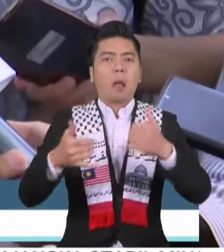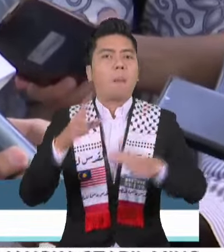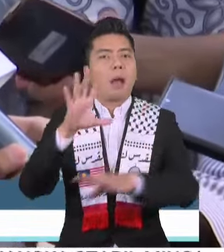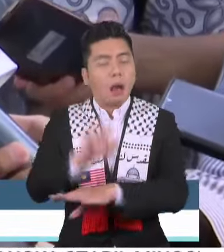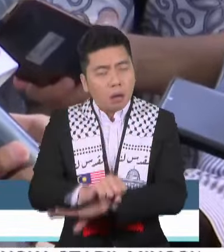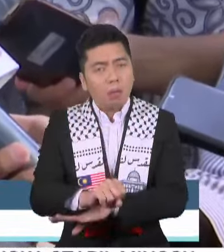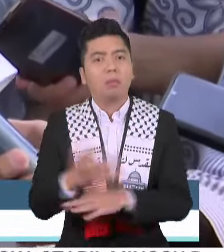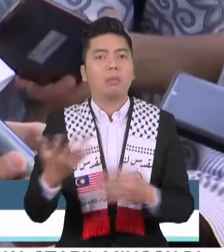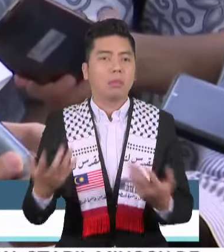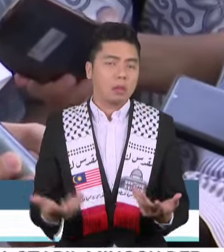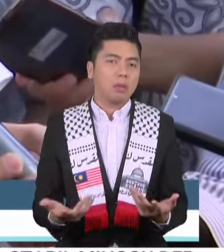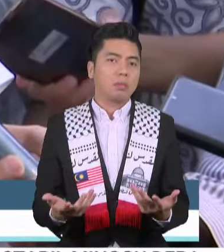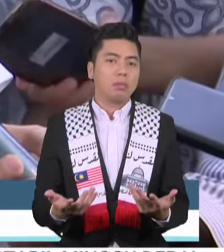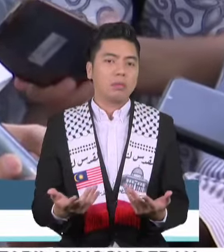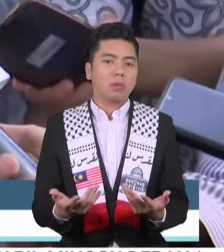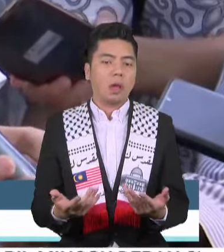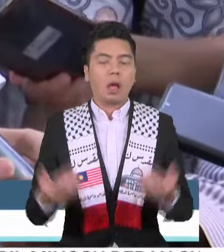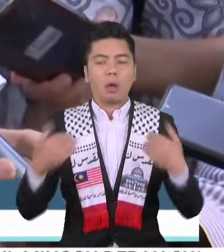orang